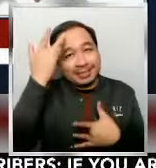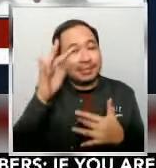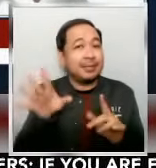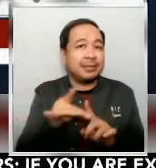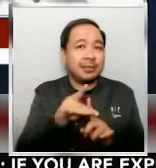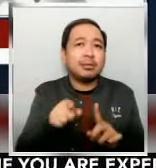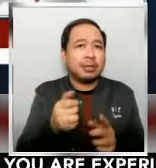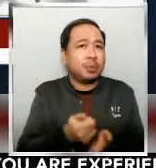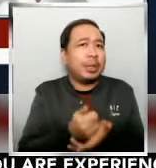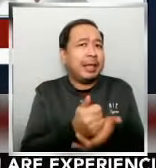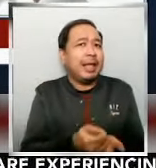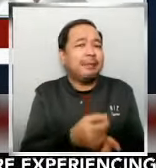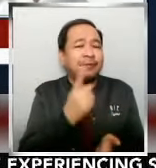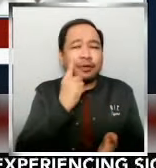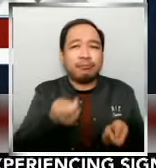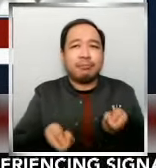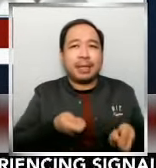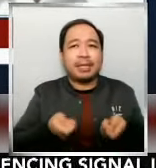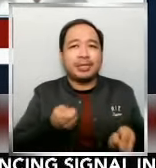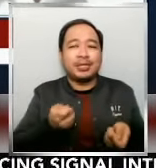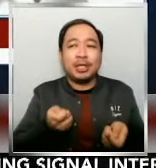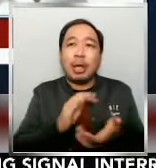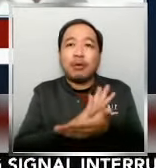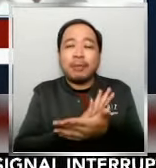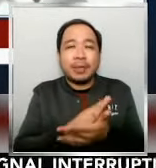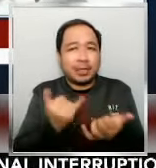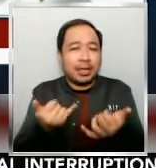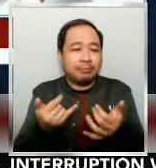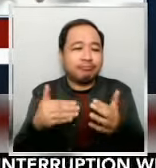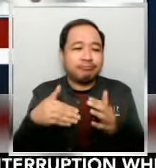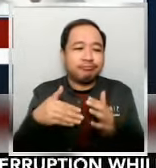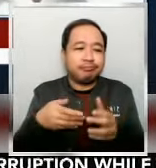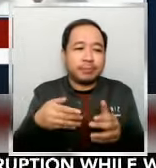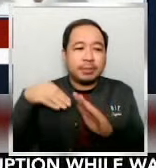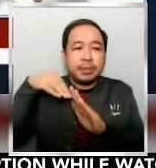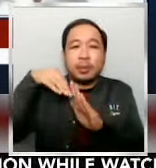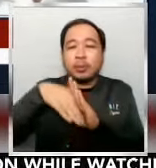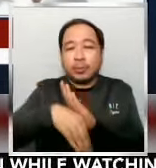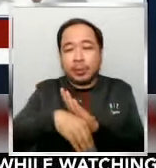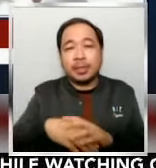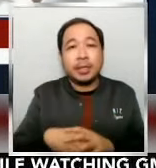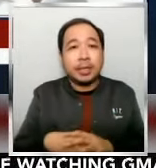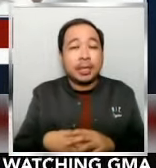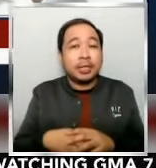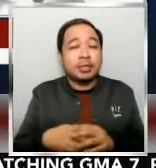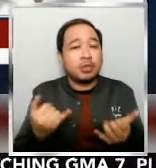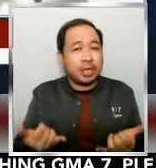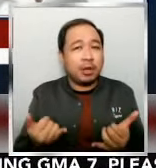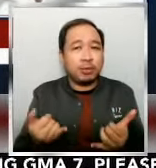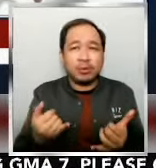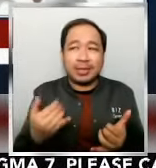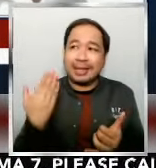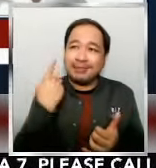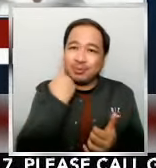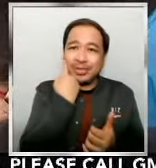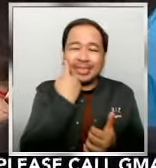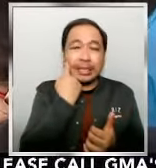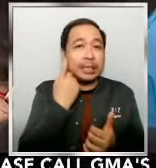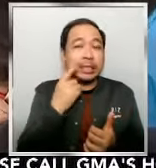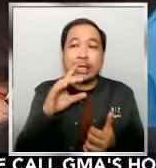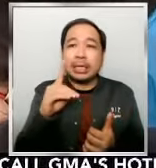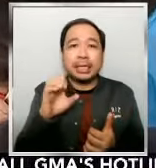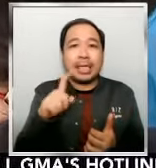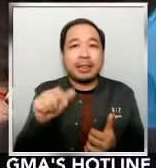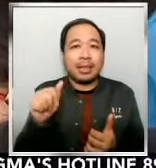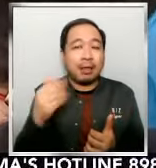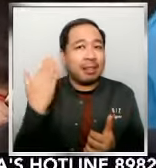atin pangangasiwa at napababa ang mga kaso katulad nitong huling Delta surge ng August-September. At